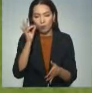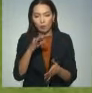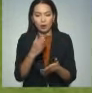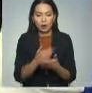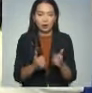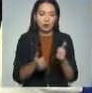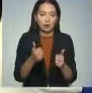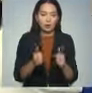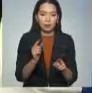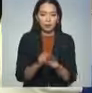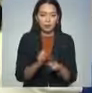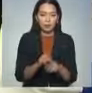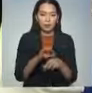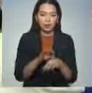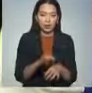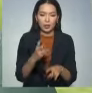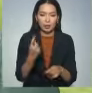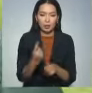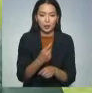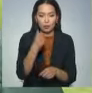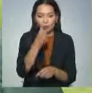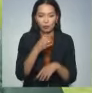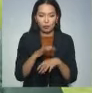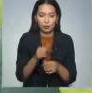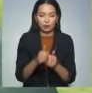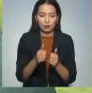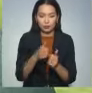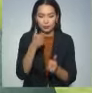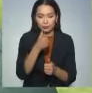турнир «Мадинет Кап» проходит не первый год.